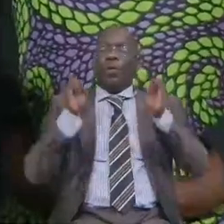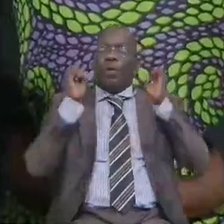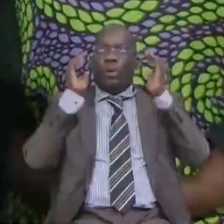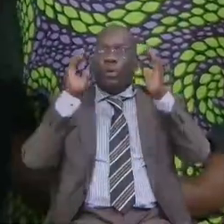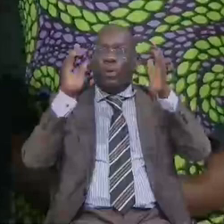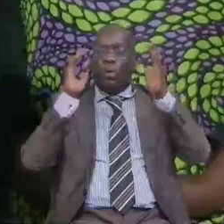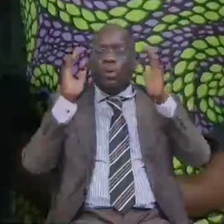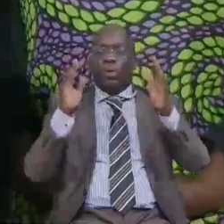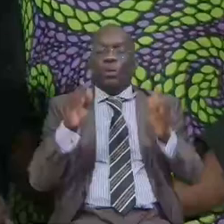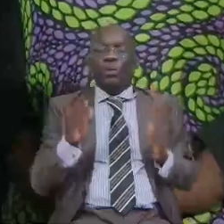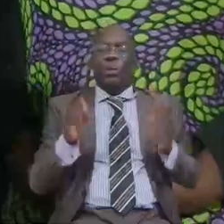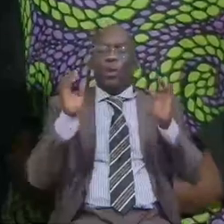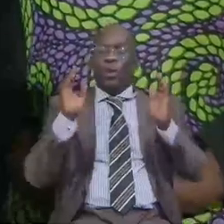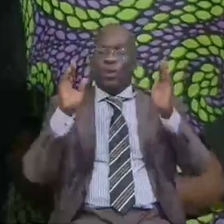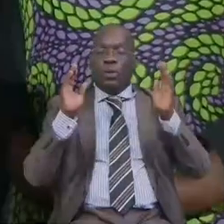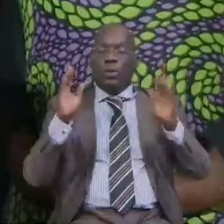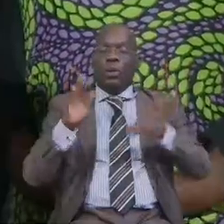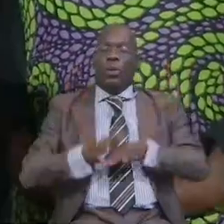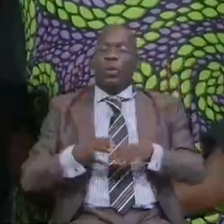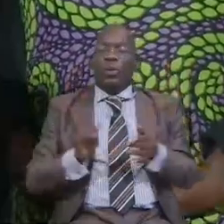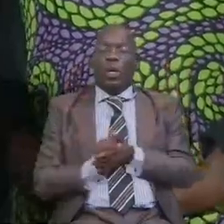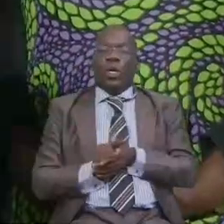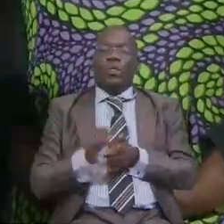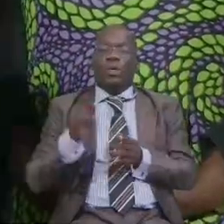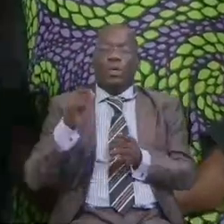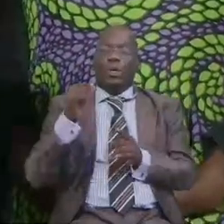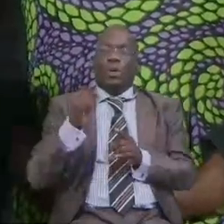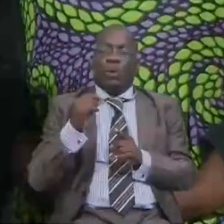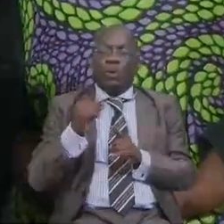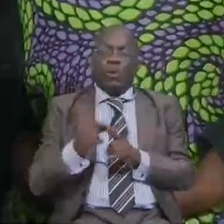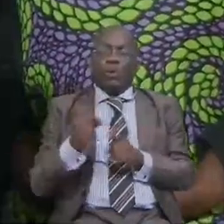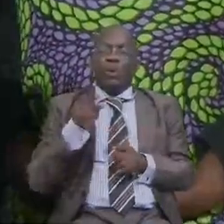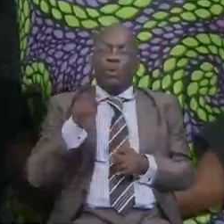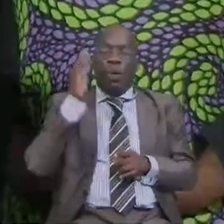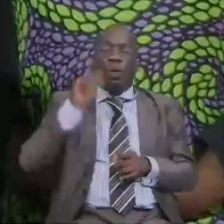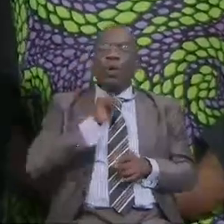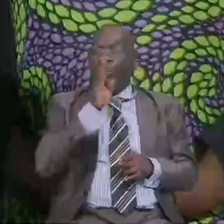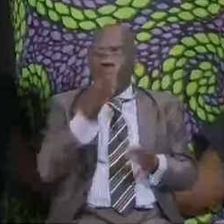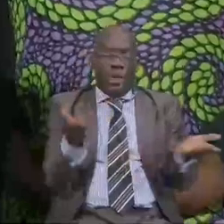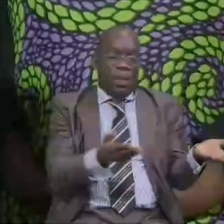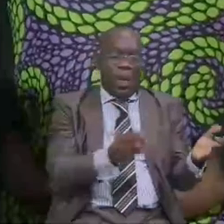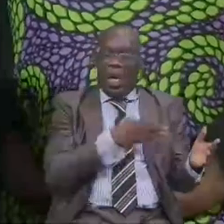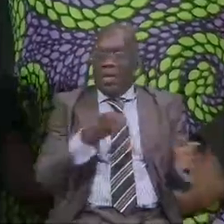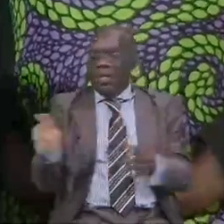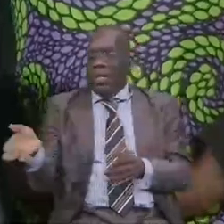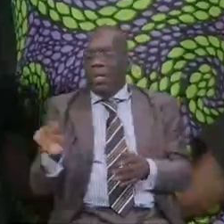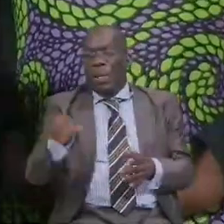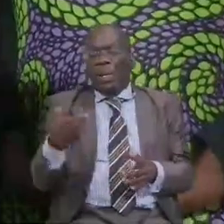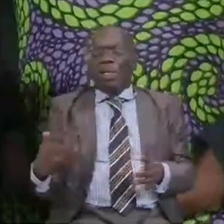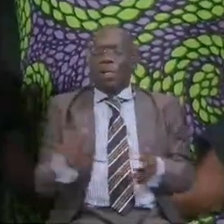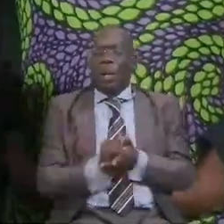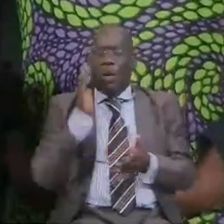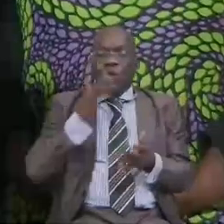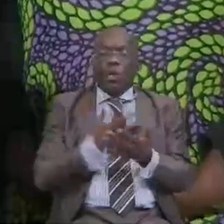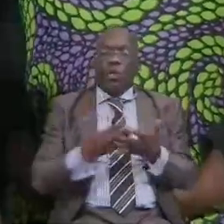la concentration sur cette œuvre. Tu ne seras pas ici là. Tout ce qui va gaspiller